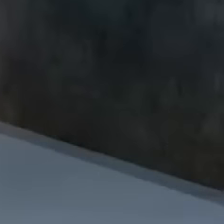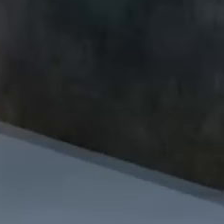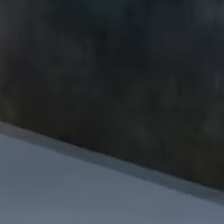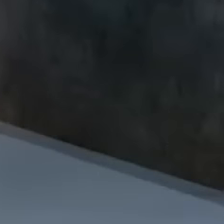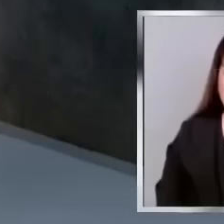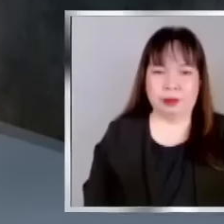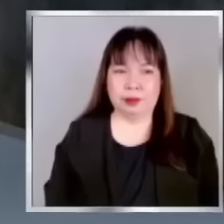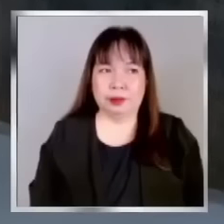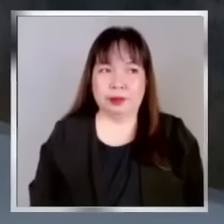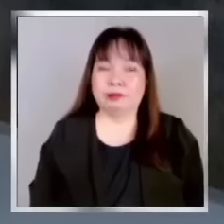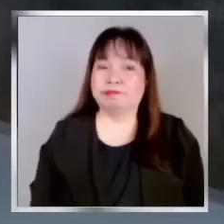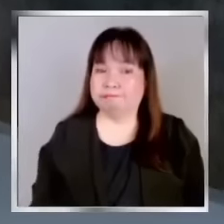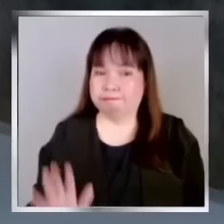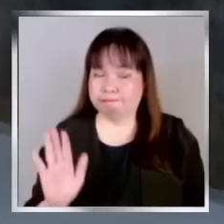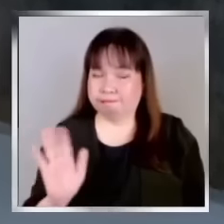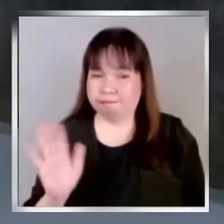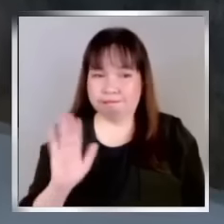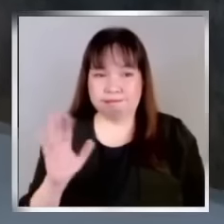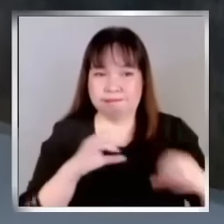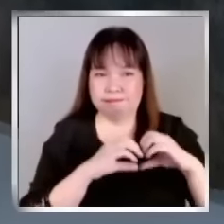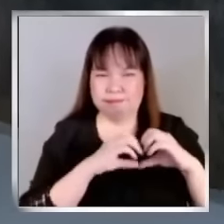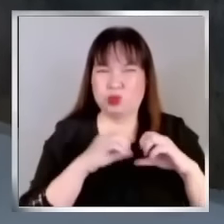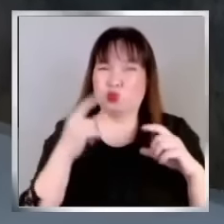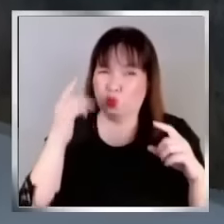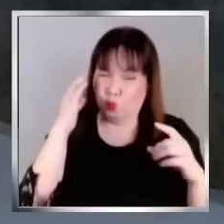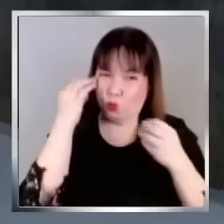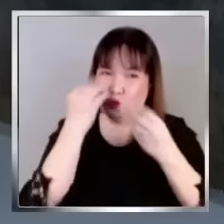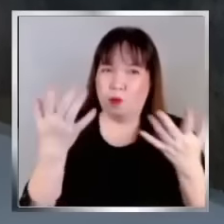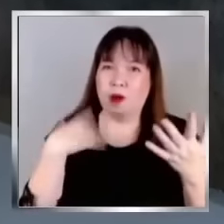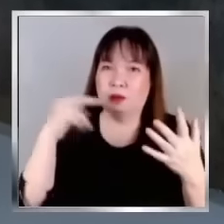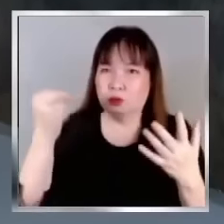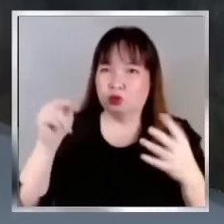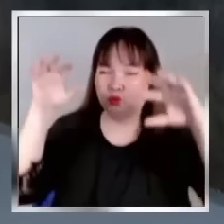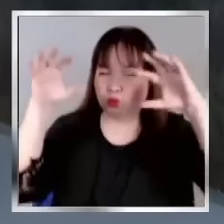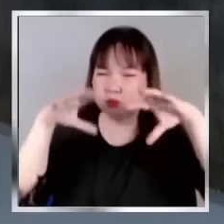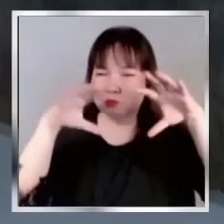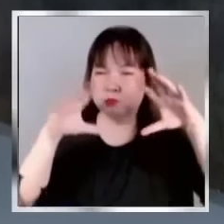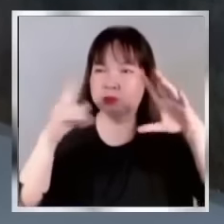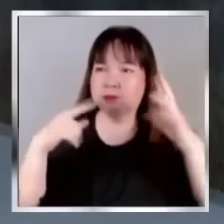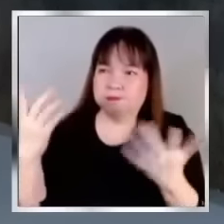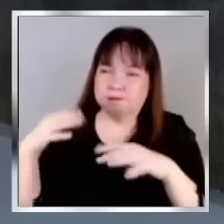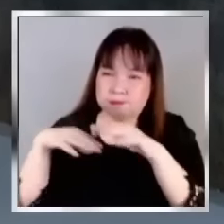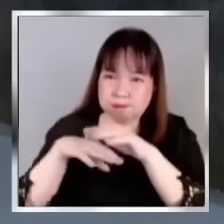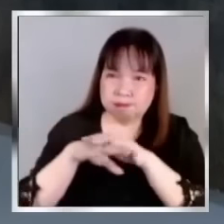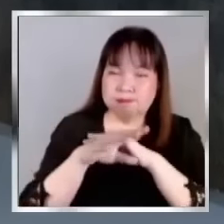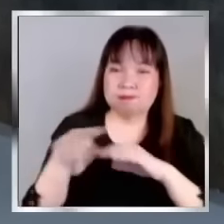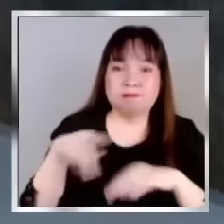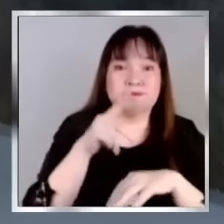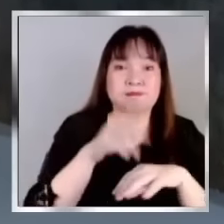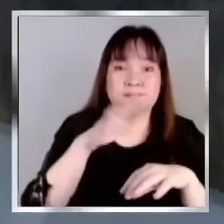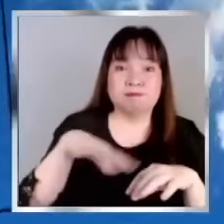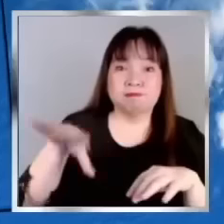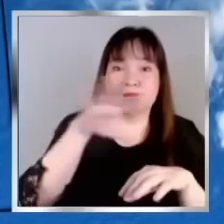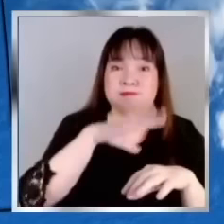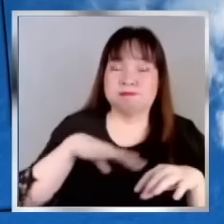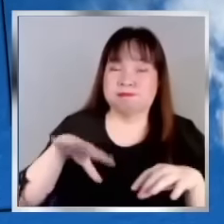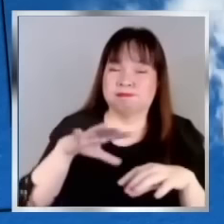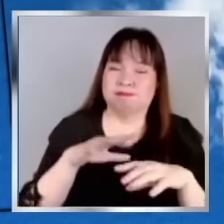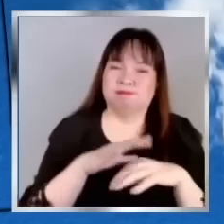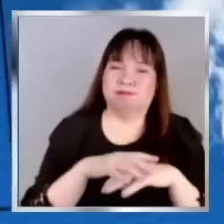Mga kapuso, isang bagong sama ng panahon ang posibleng pumasok sa Philippine Area of Responsibility ngayong weekend. Ito yung LPA na